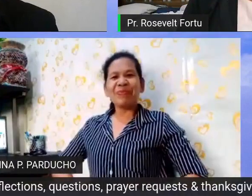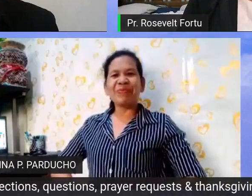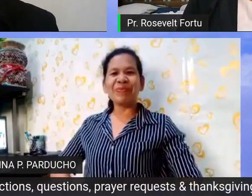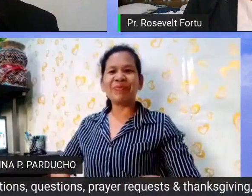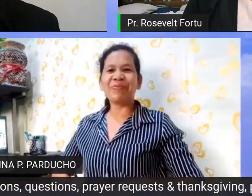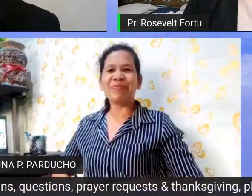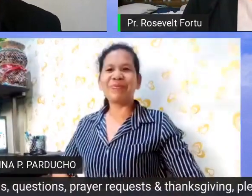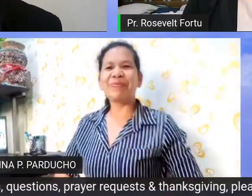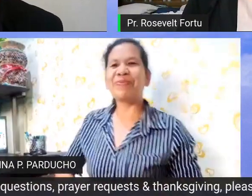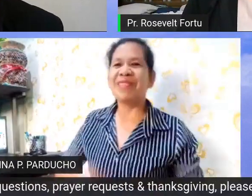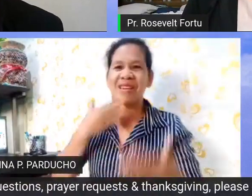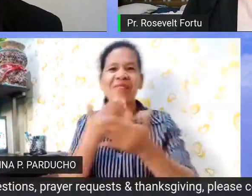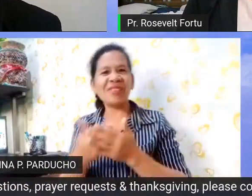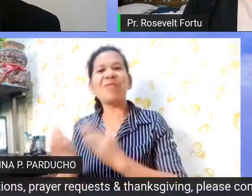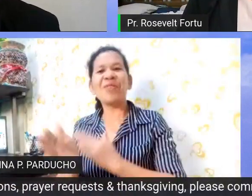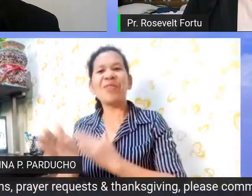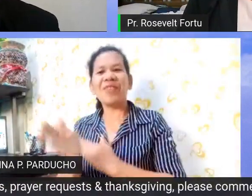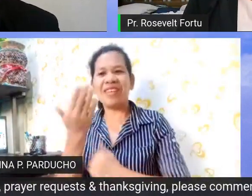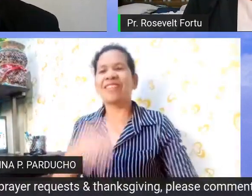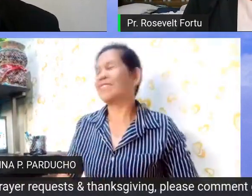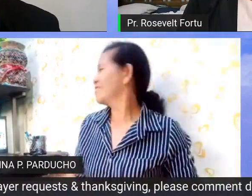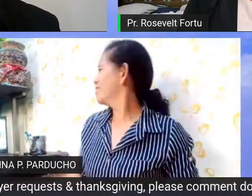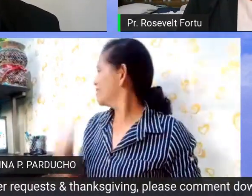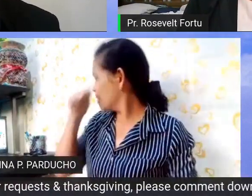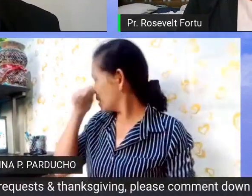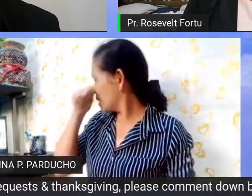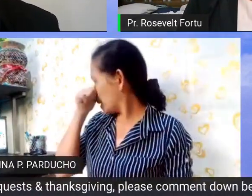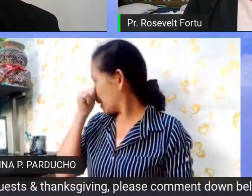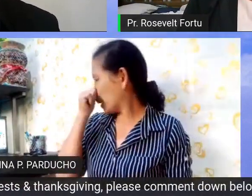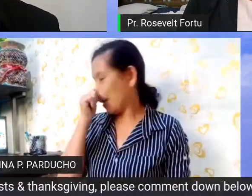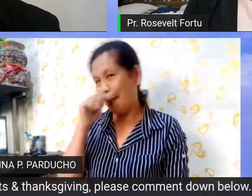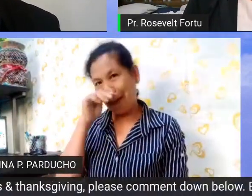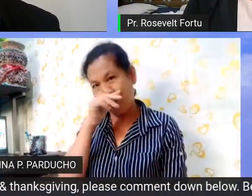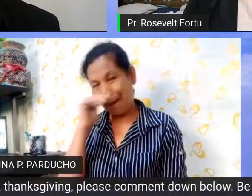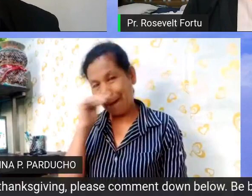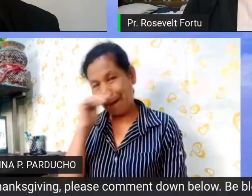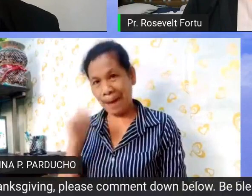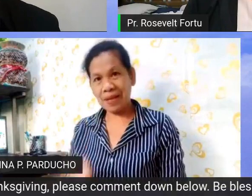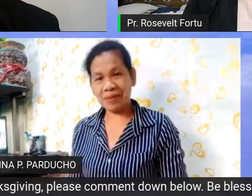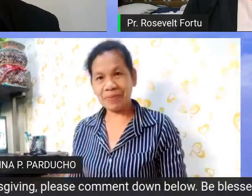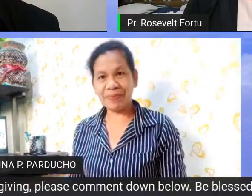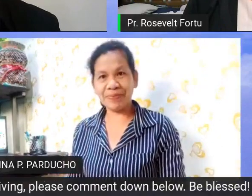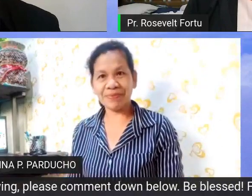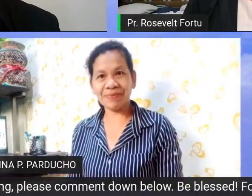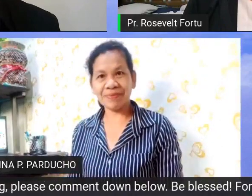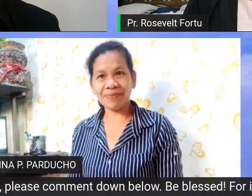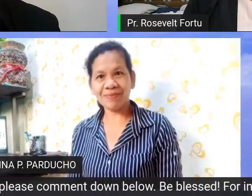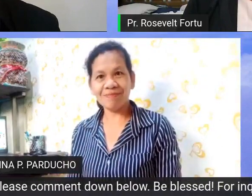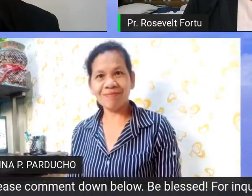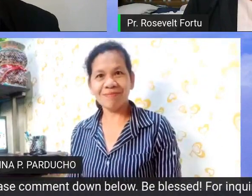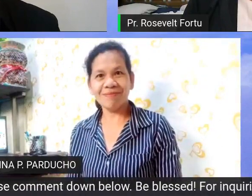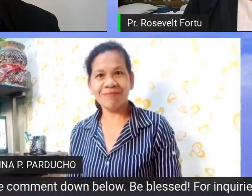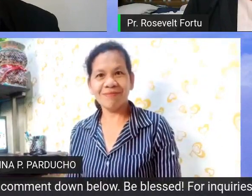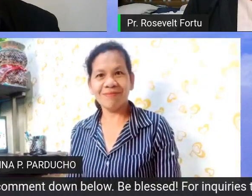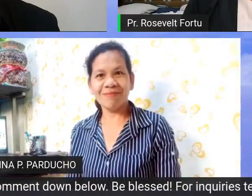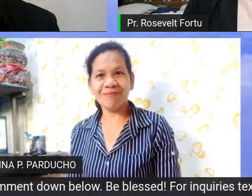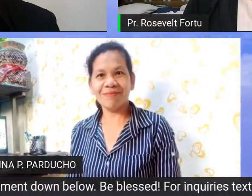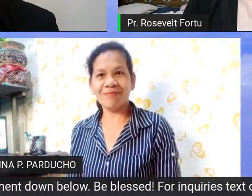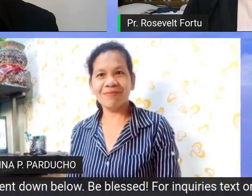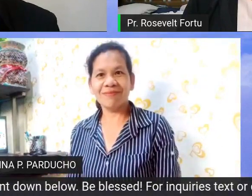po? So, good morning po sa ating lahat ng mga kaibigan, mga kapatid na